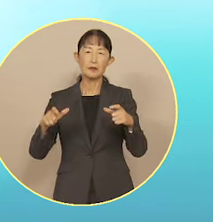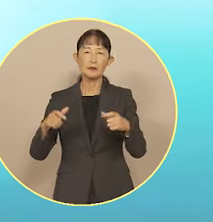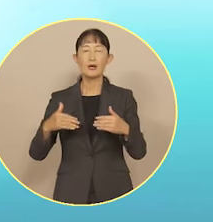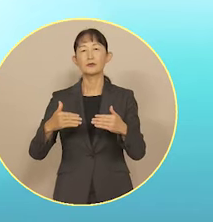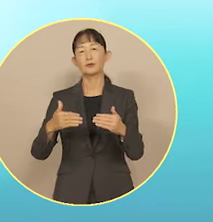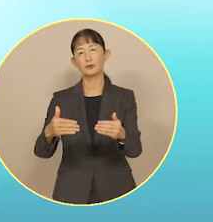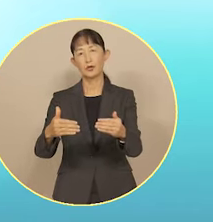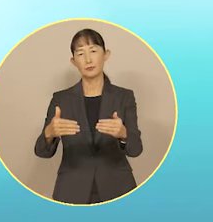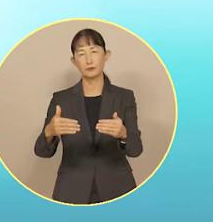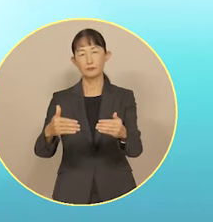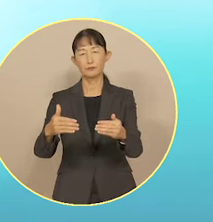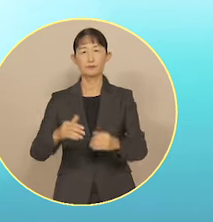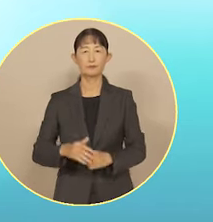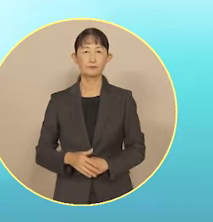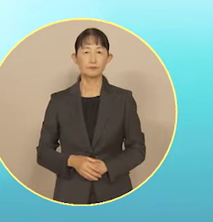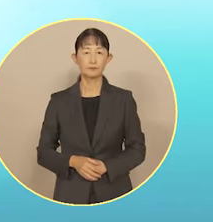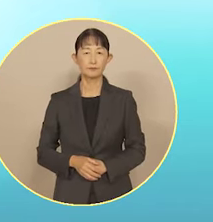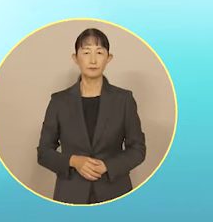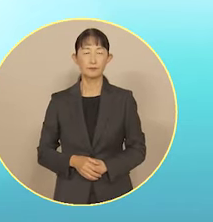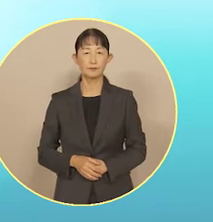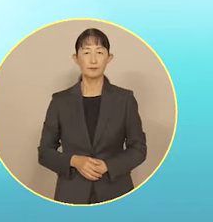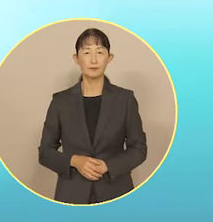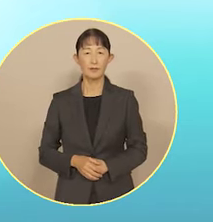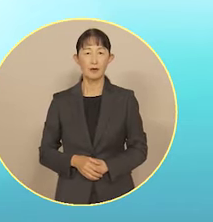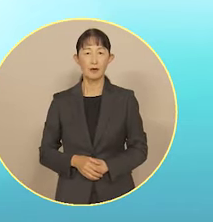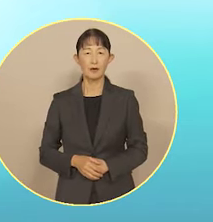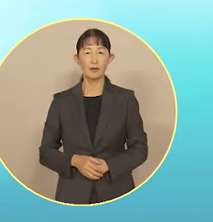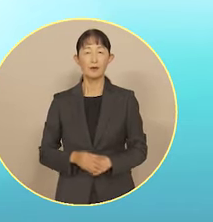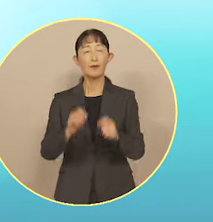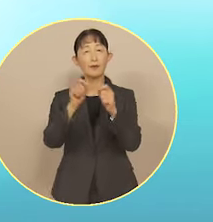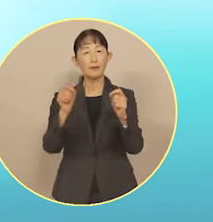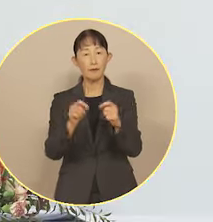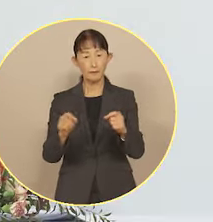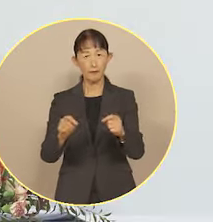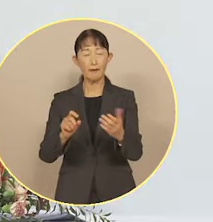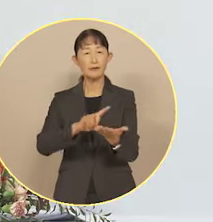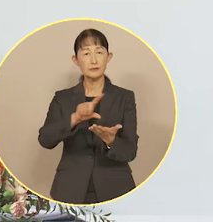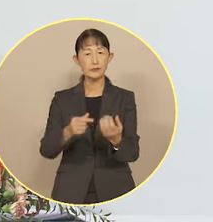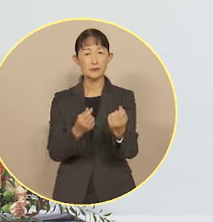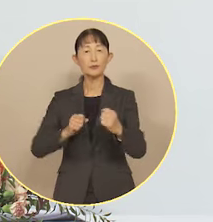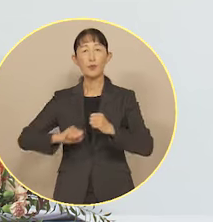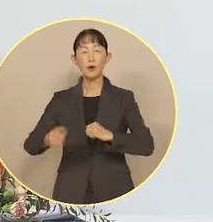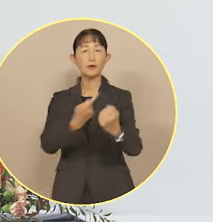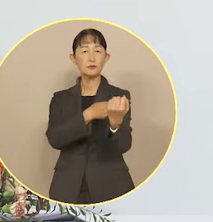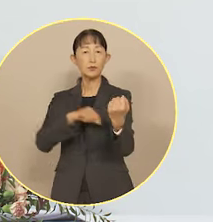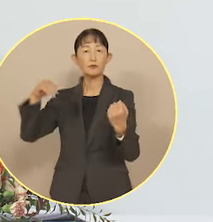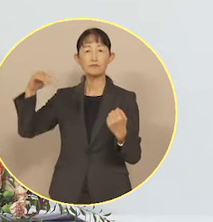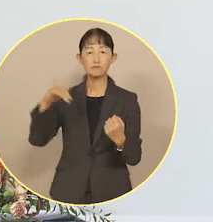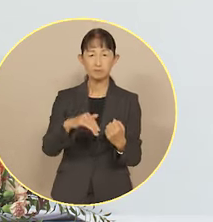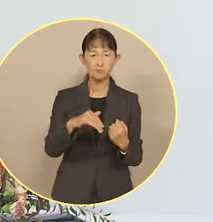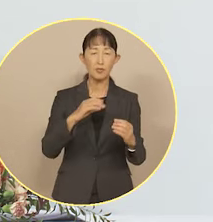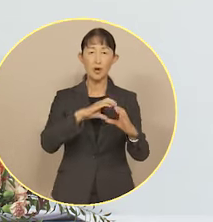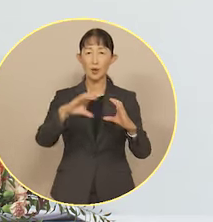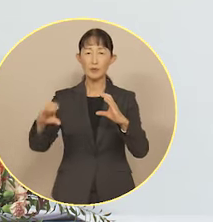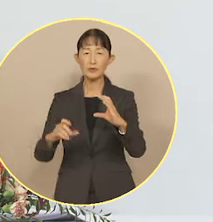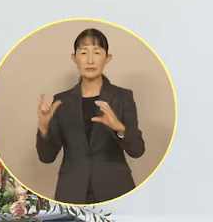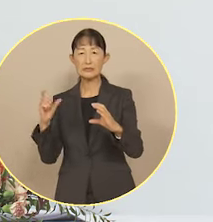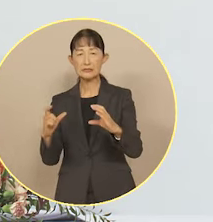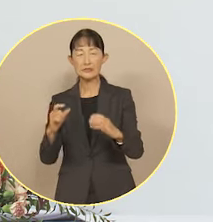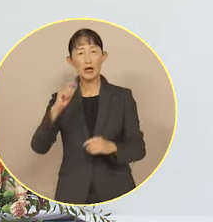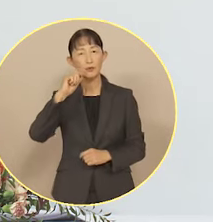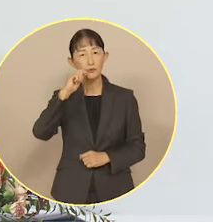ましてまその影響でえ地域の活力が低下しえコミュニティ活動の維持が